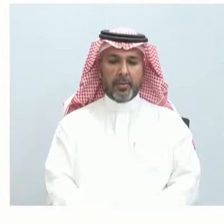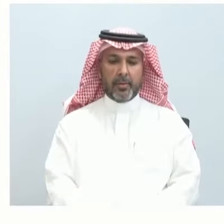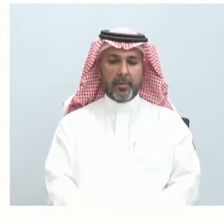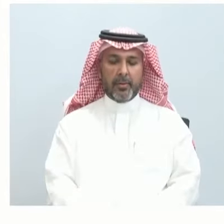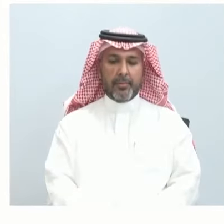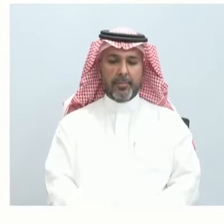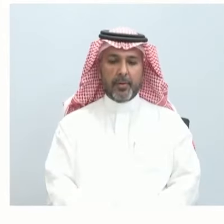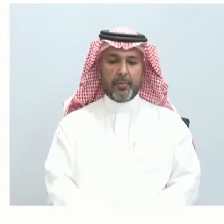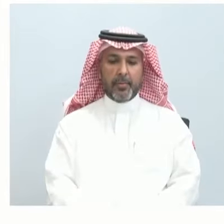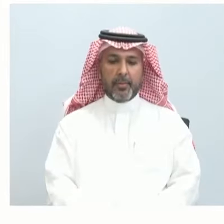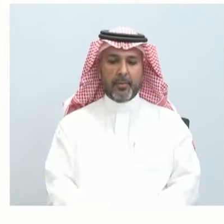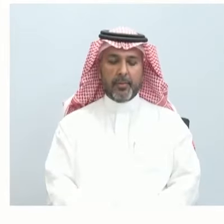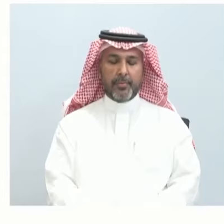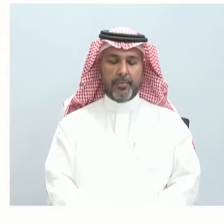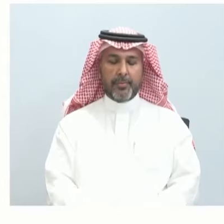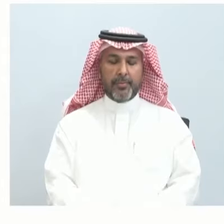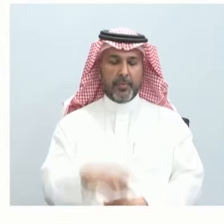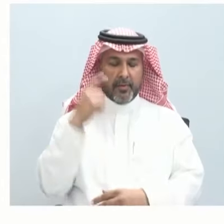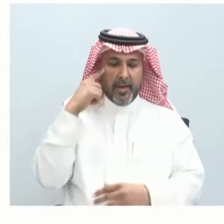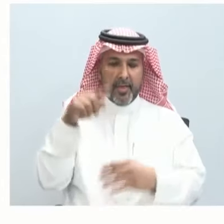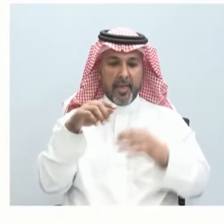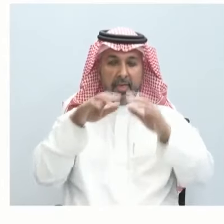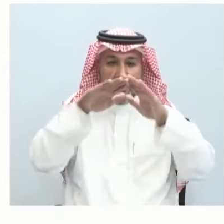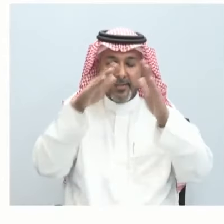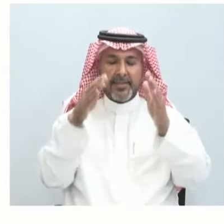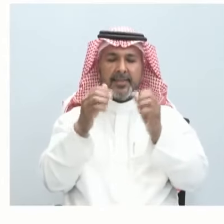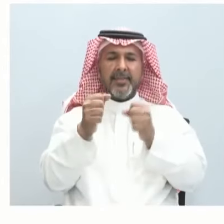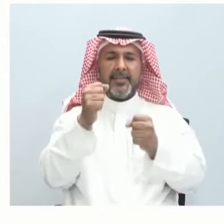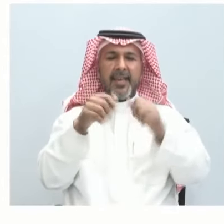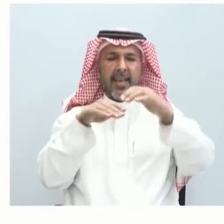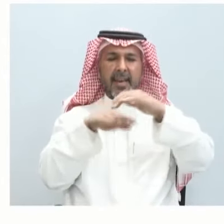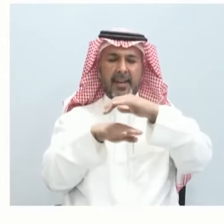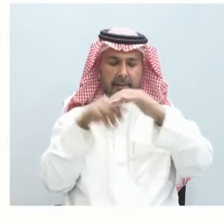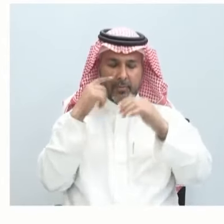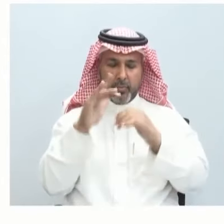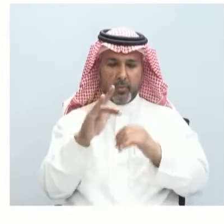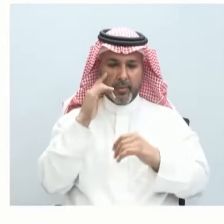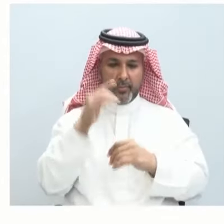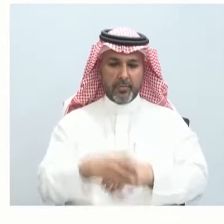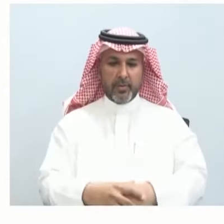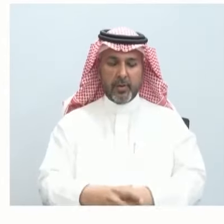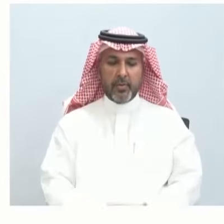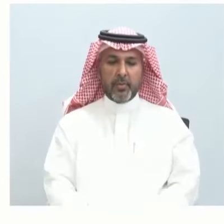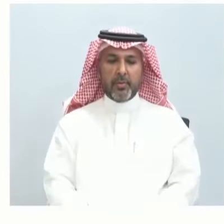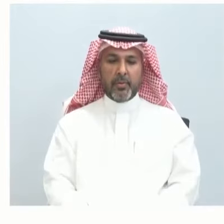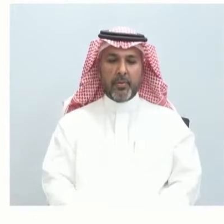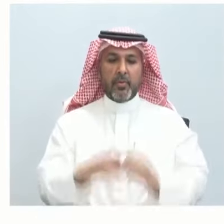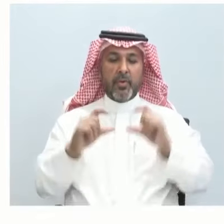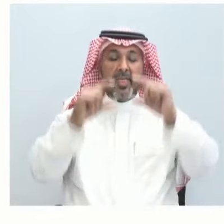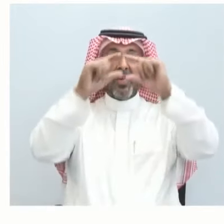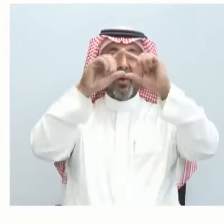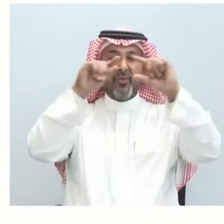الواجهه الاماميه هذه تمثل لنا شبه منحرف نقصد بشبه منحرف شكل رباعي يوجد فيه